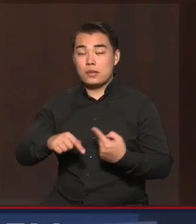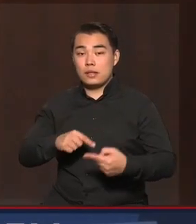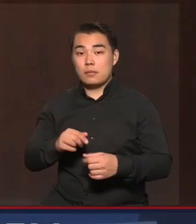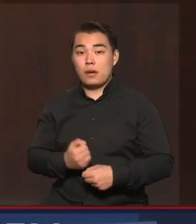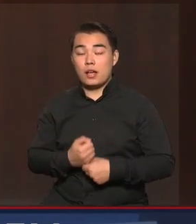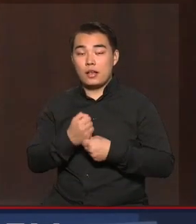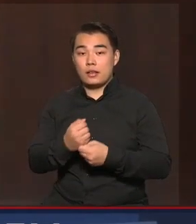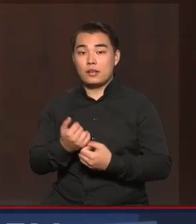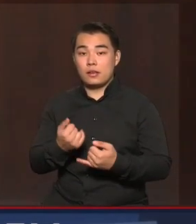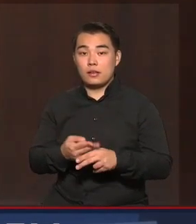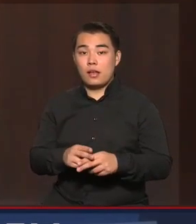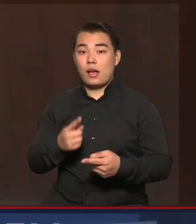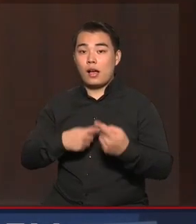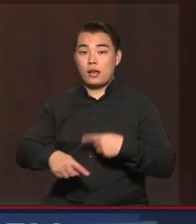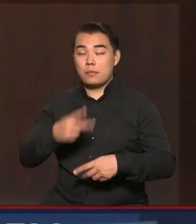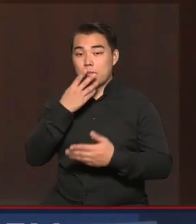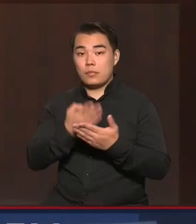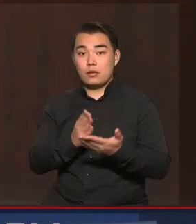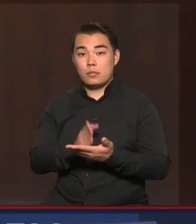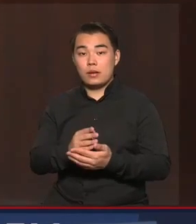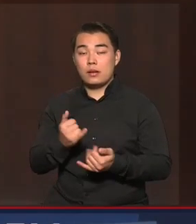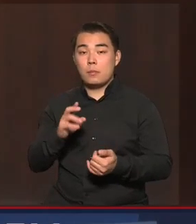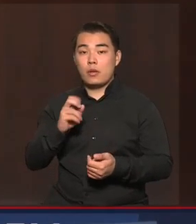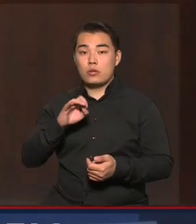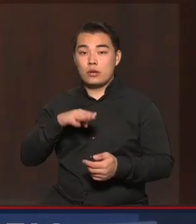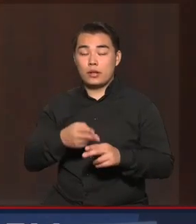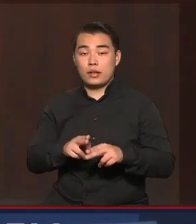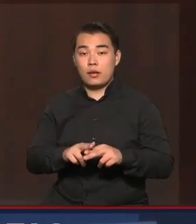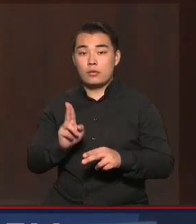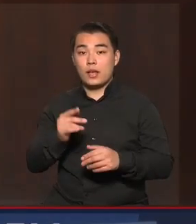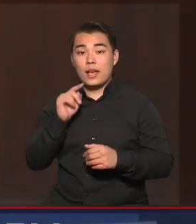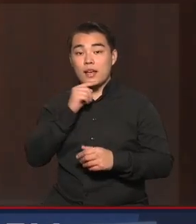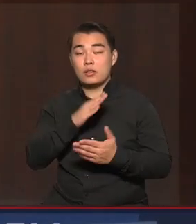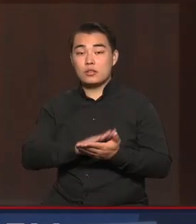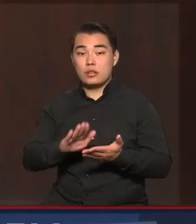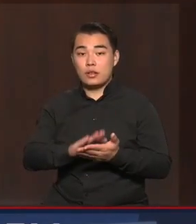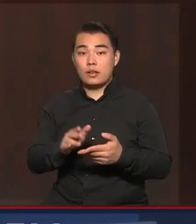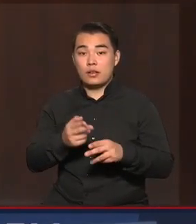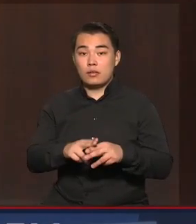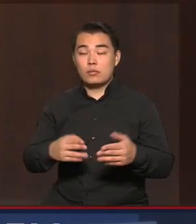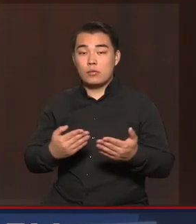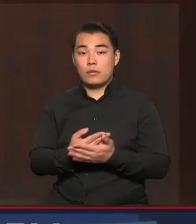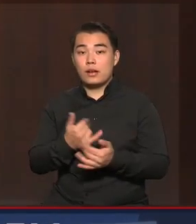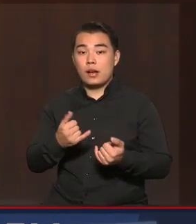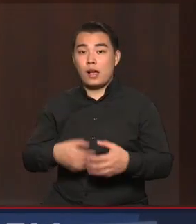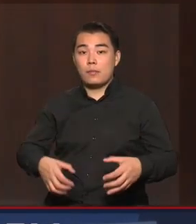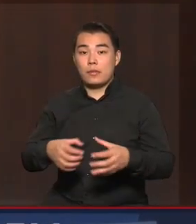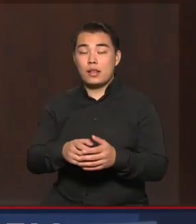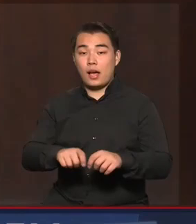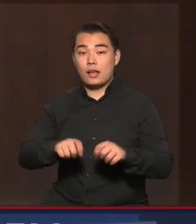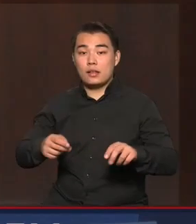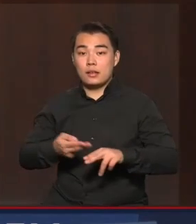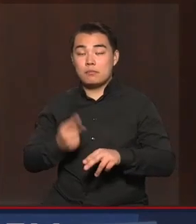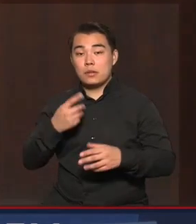қолдау тетіктерін қайта реттеудің маңызы зор. Яғни банкротқа ұшырау экономиканың тазарту деген. Солай жаңа компаниялардың пайда болуын